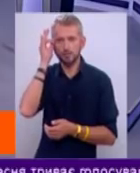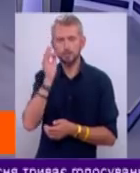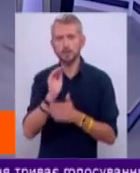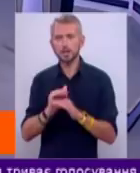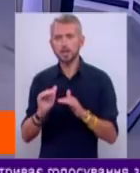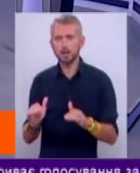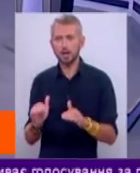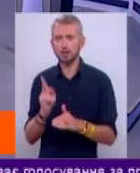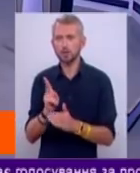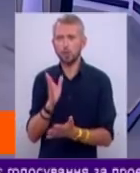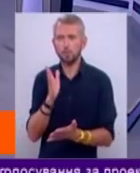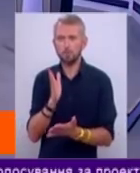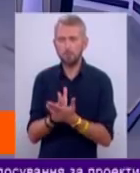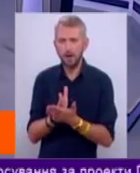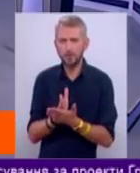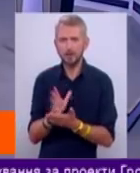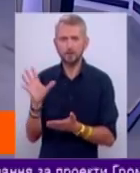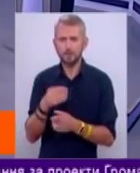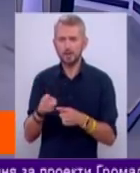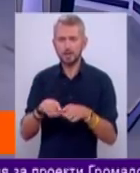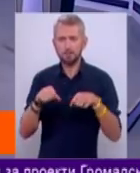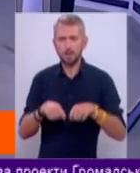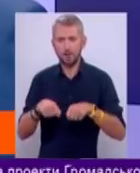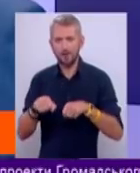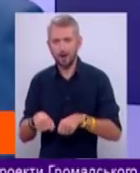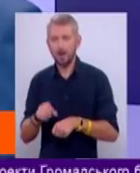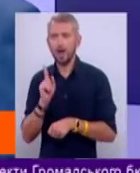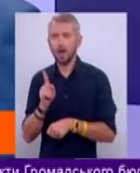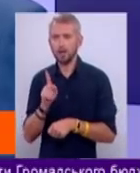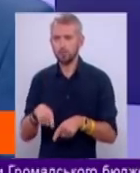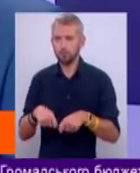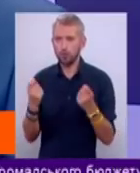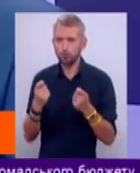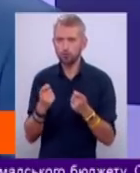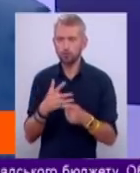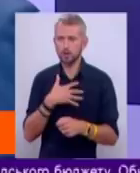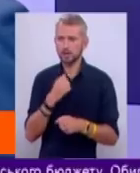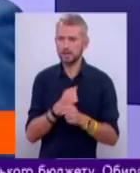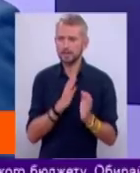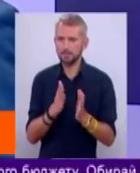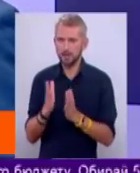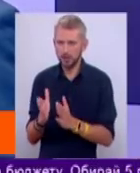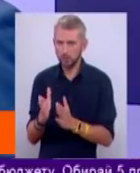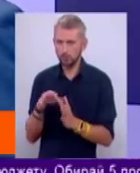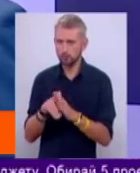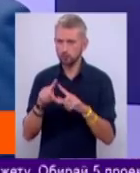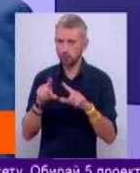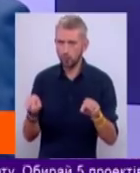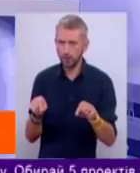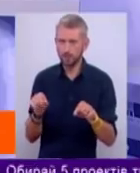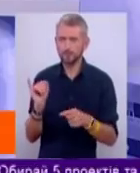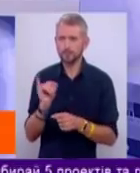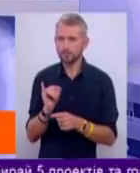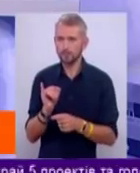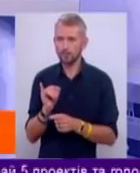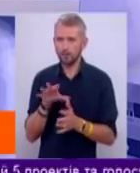дітей, які мають, звісно, всі ці права, але певним чином порушують і дисципліну в школі, і в